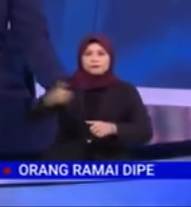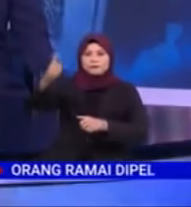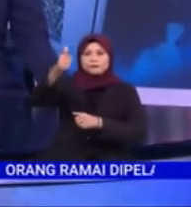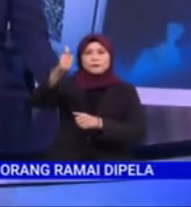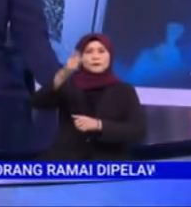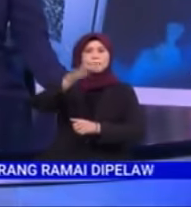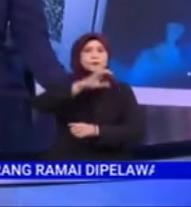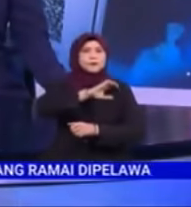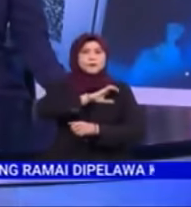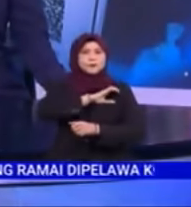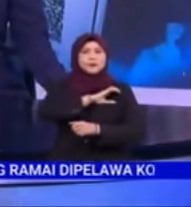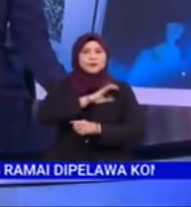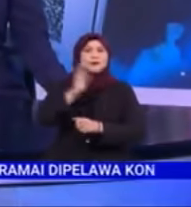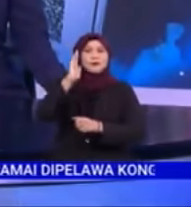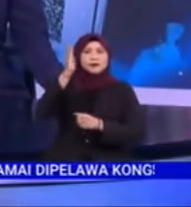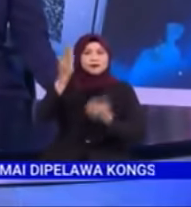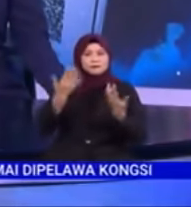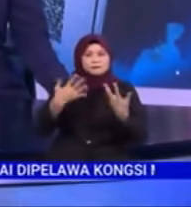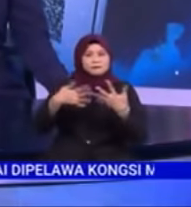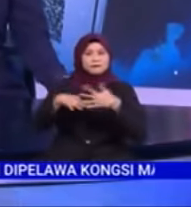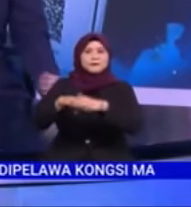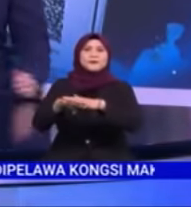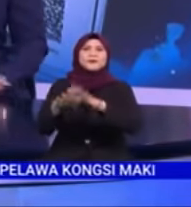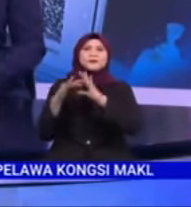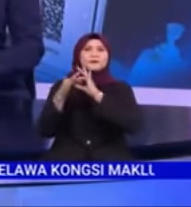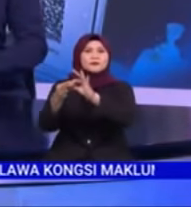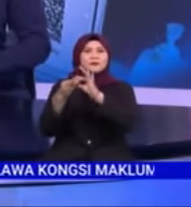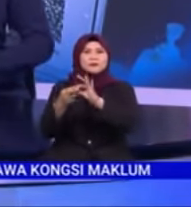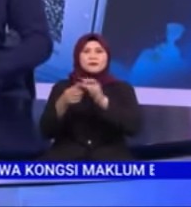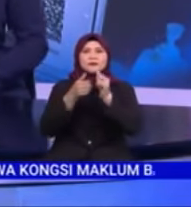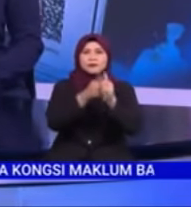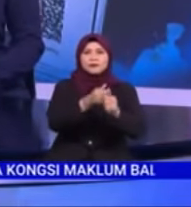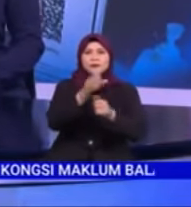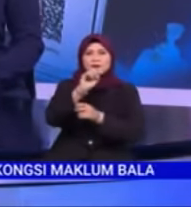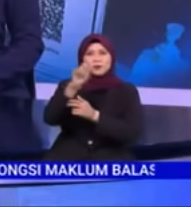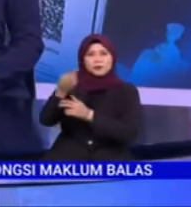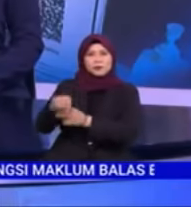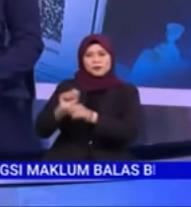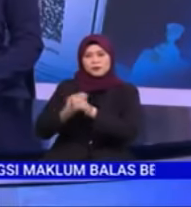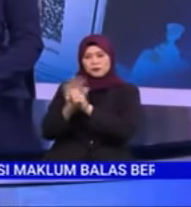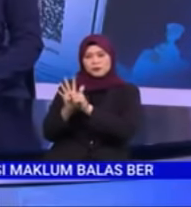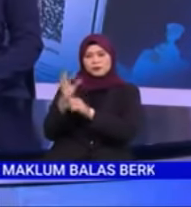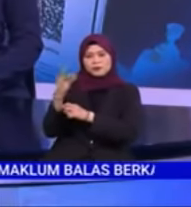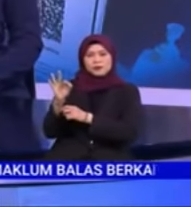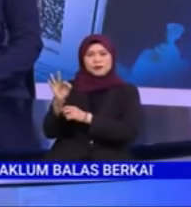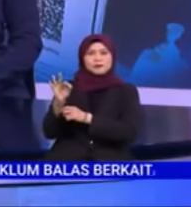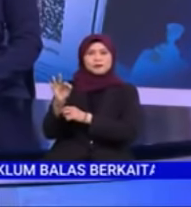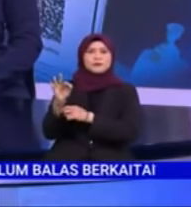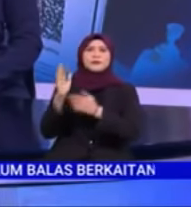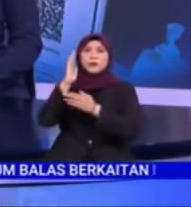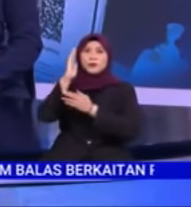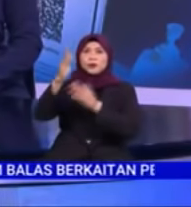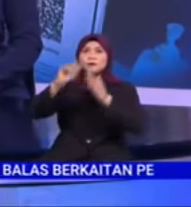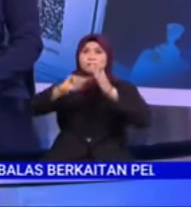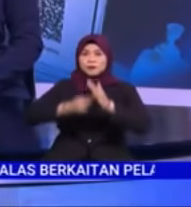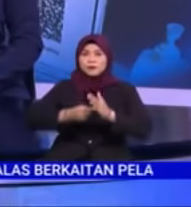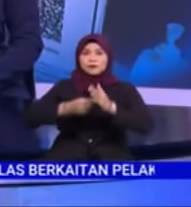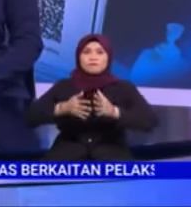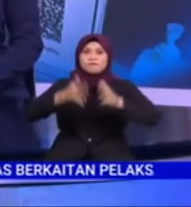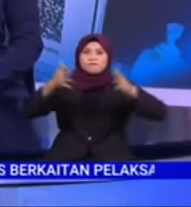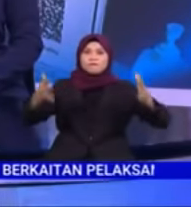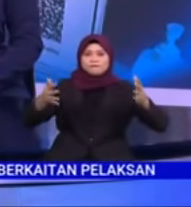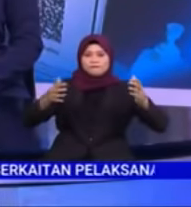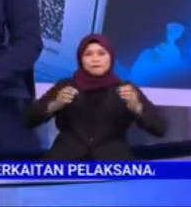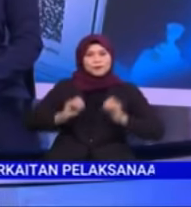pdrt macam menggembleng tenaga mengadakan operasi pemantauan such 19 secara besar-besaran di seluruh